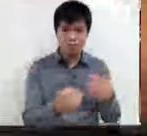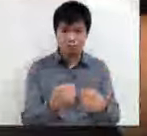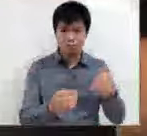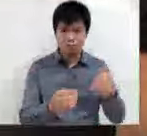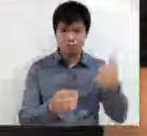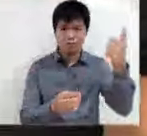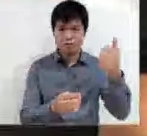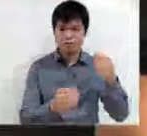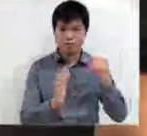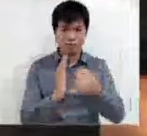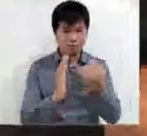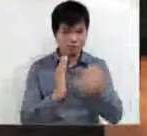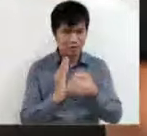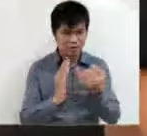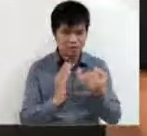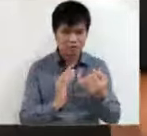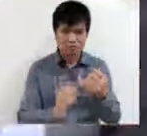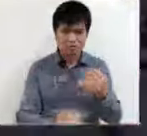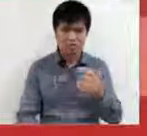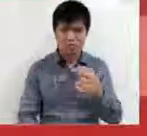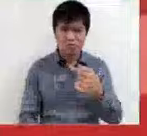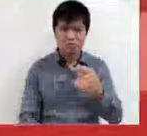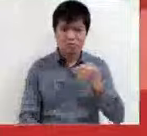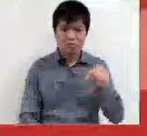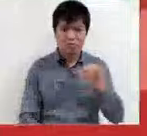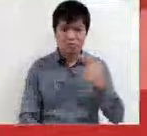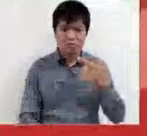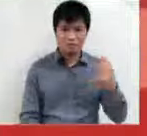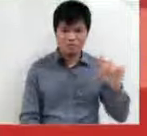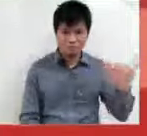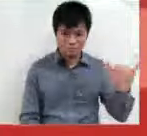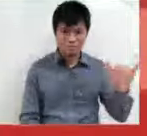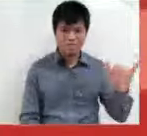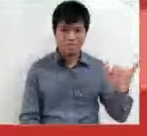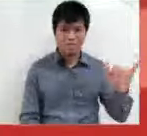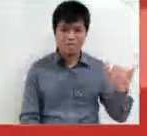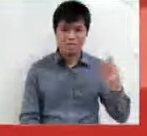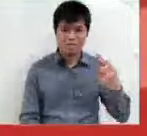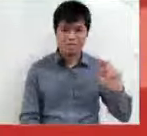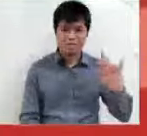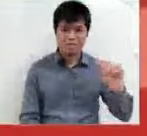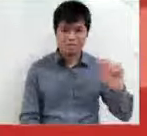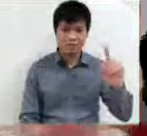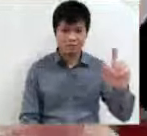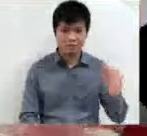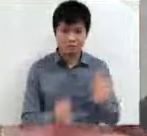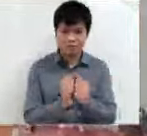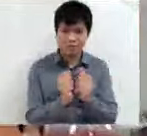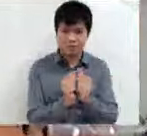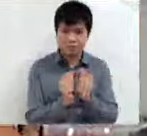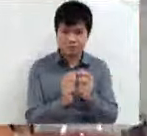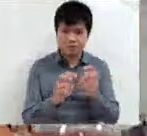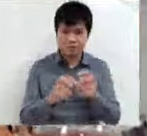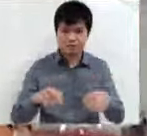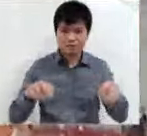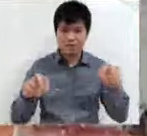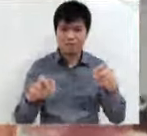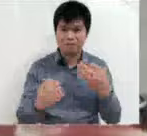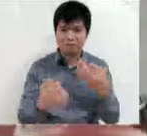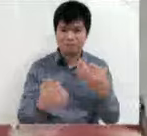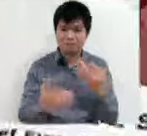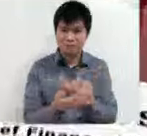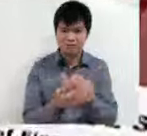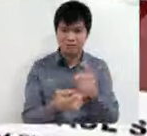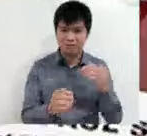journalist, Jiggy Manikat. Kasama ang mga TV5 bosses na sina Chief Finance Officer Pierre